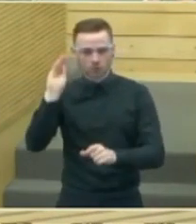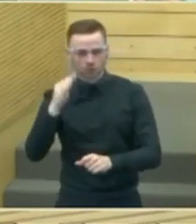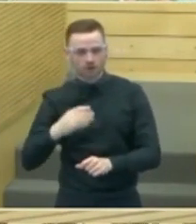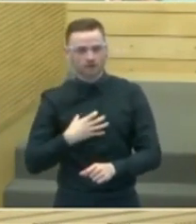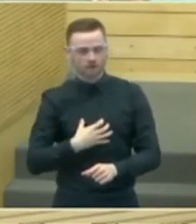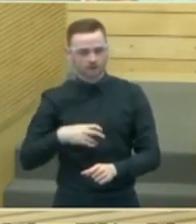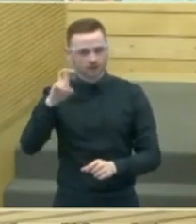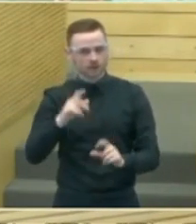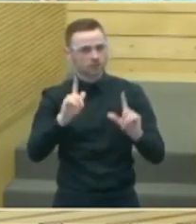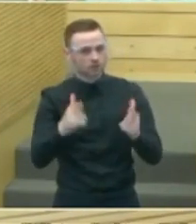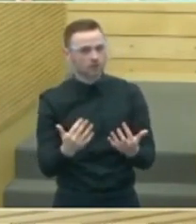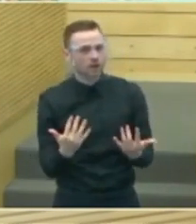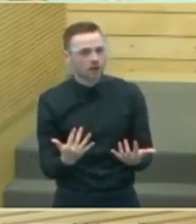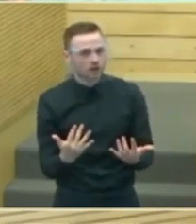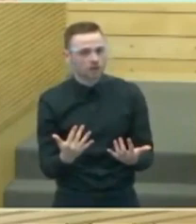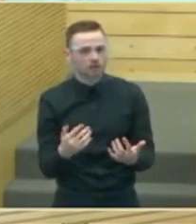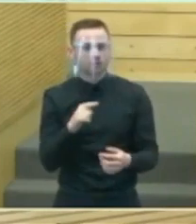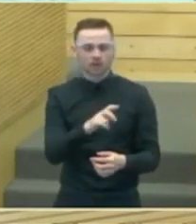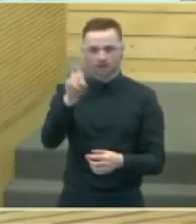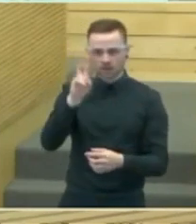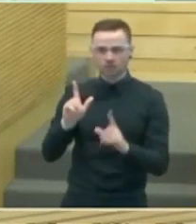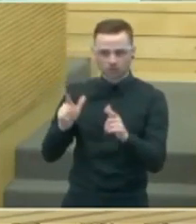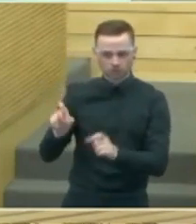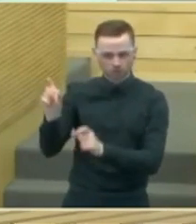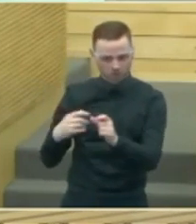o valstybė ar ji tebe rūpi žmonėms.